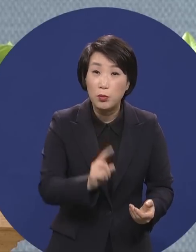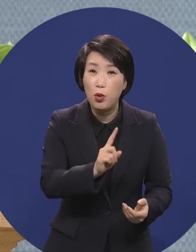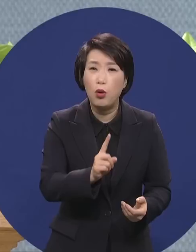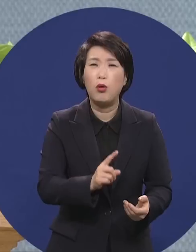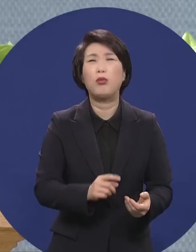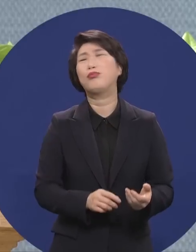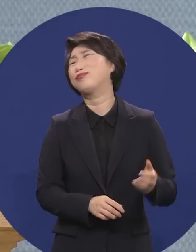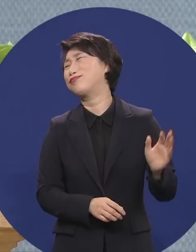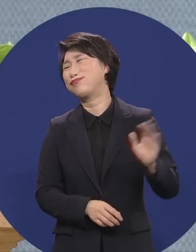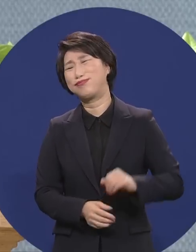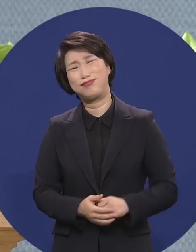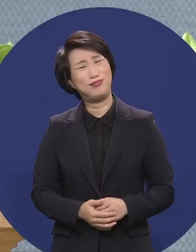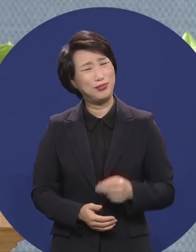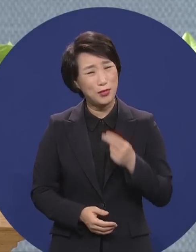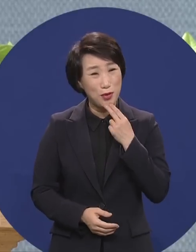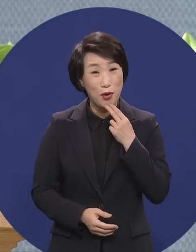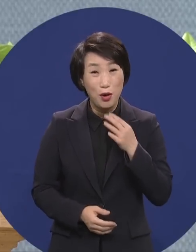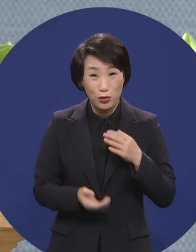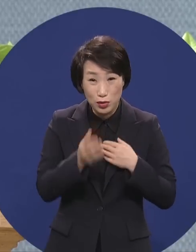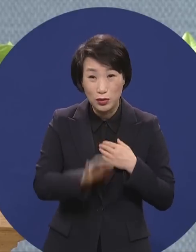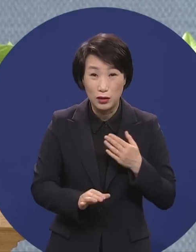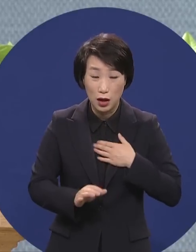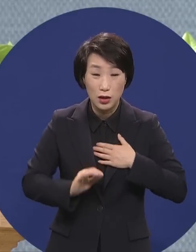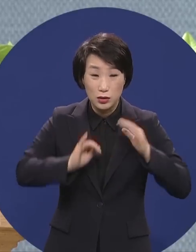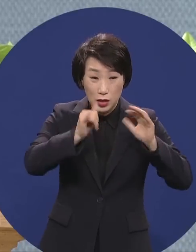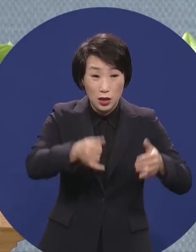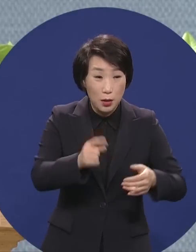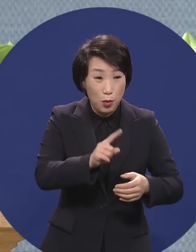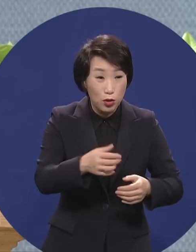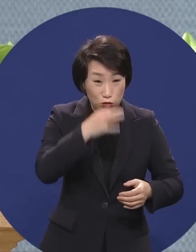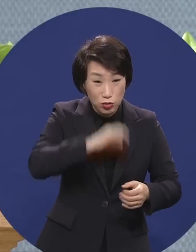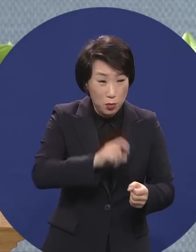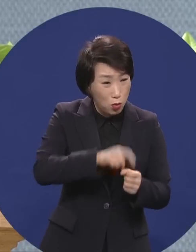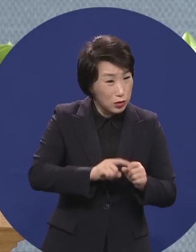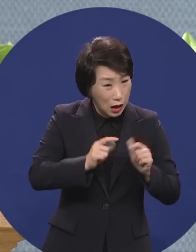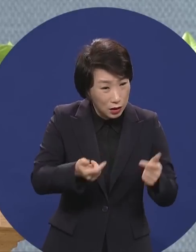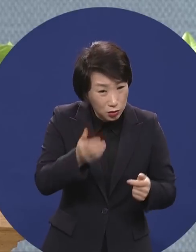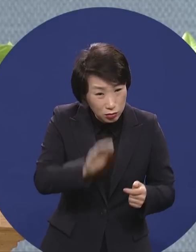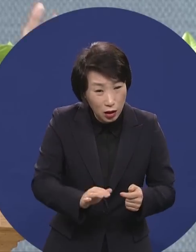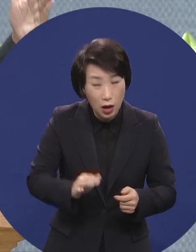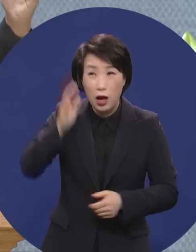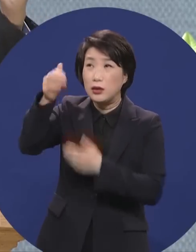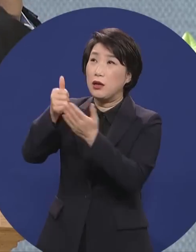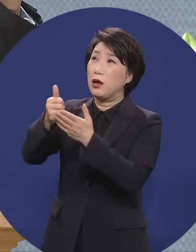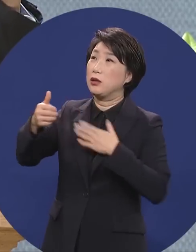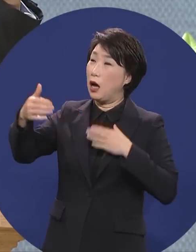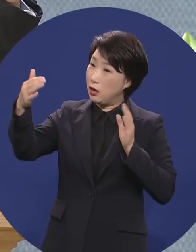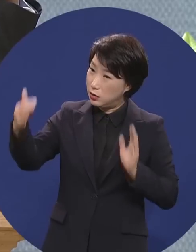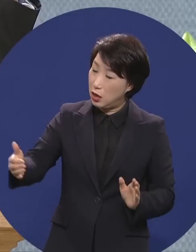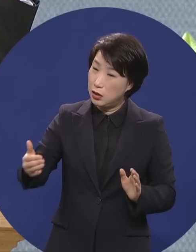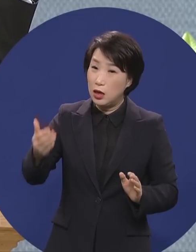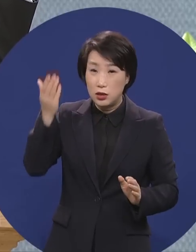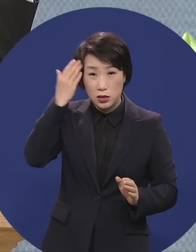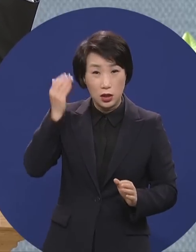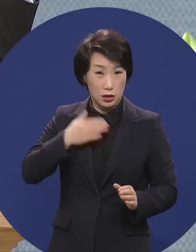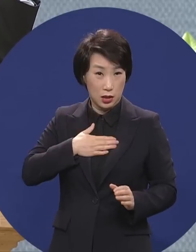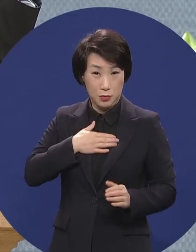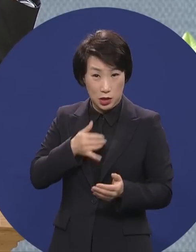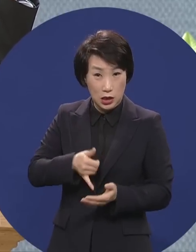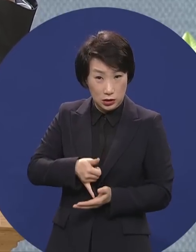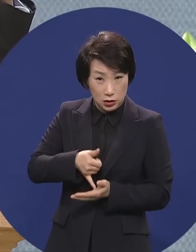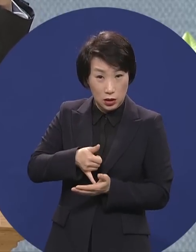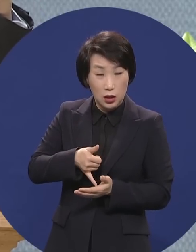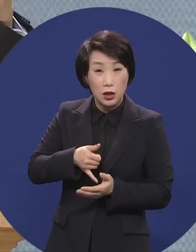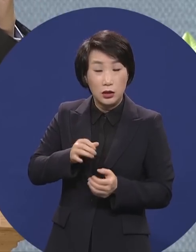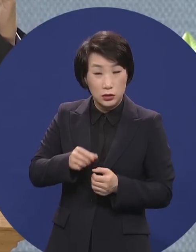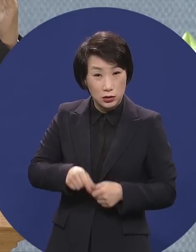세상 걸 얻으려고 산 것도 아니었어요. 그러나 하나님과 나와 지정의라는 인격이